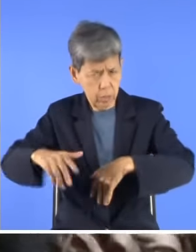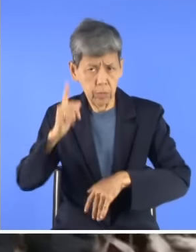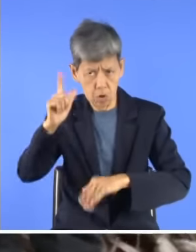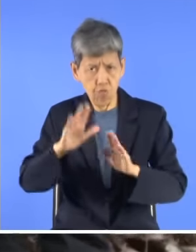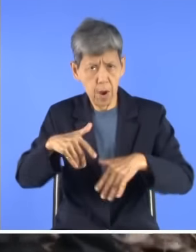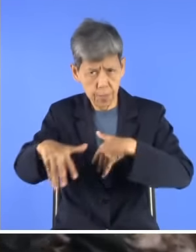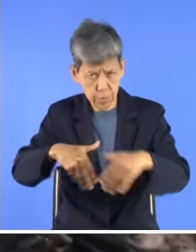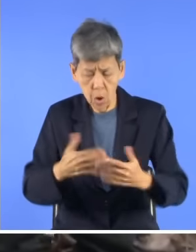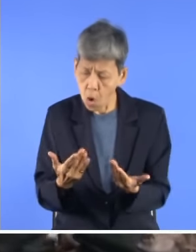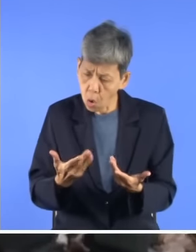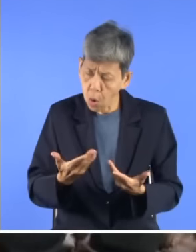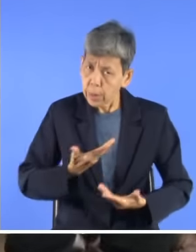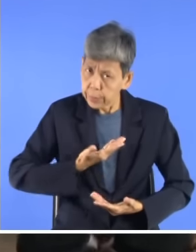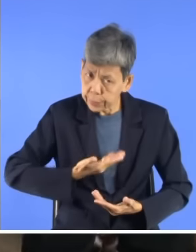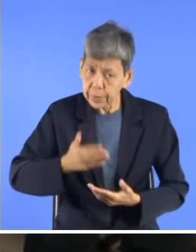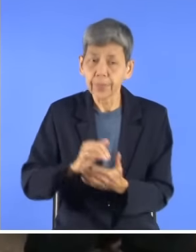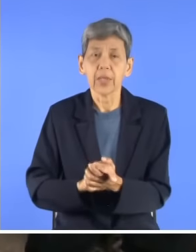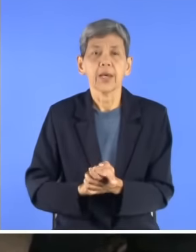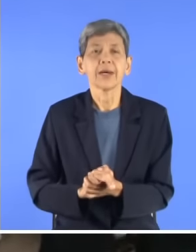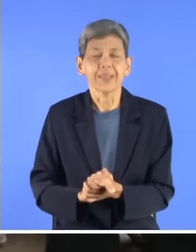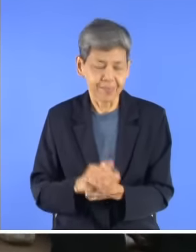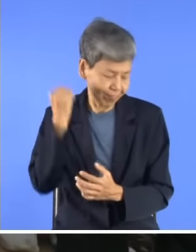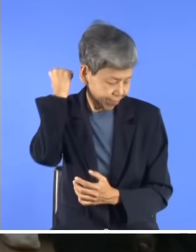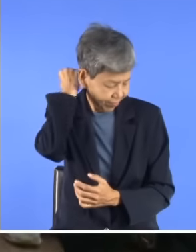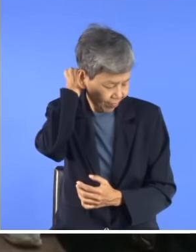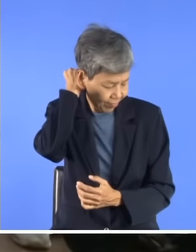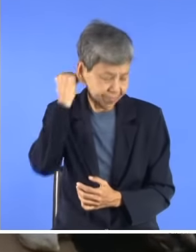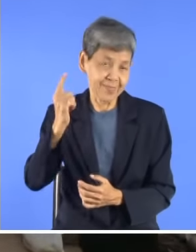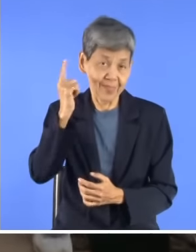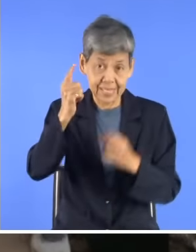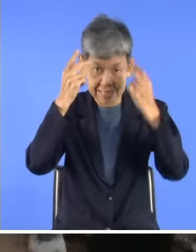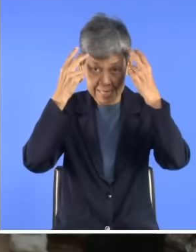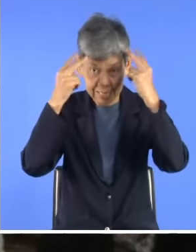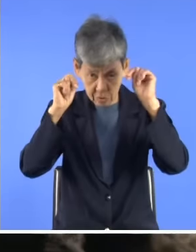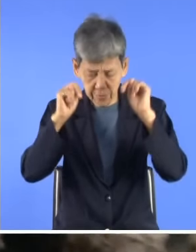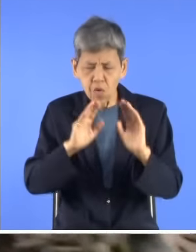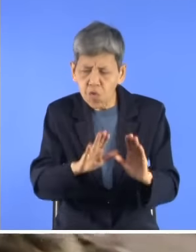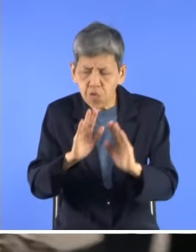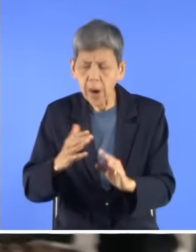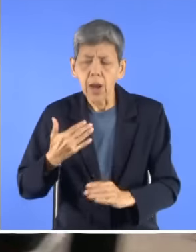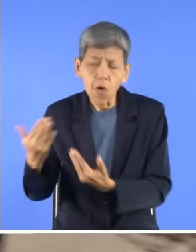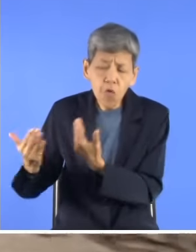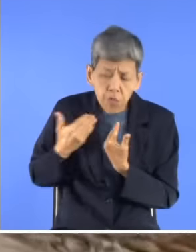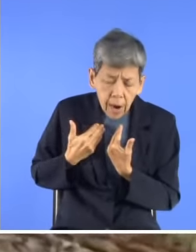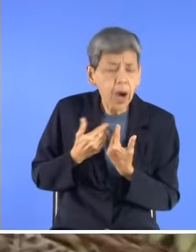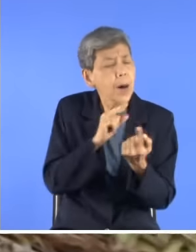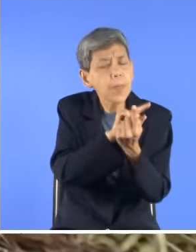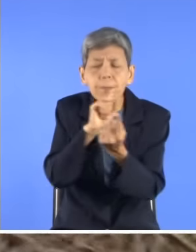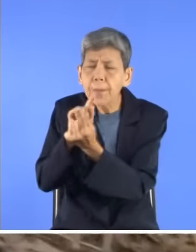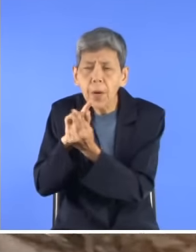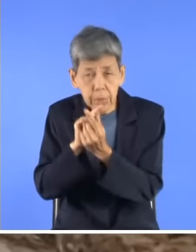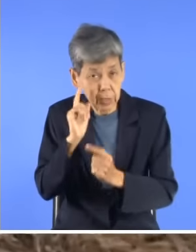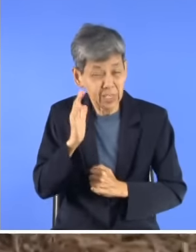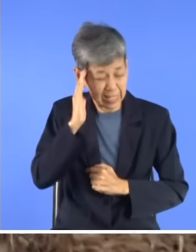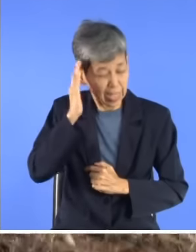าชนที่มารอต้อนรับบอกว่านางสาวแพทองธารชินวัตรนายกรัฐมนตรีเนี่ยฝากให้มาเยี่ยมเยียนประชาชนด้วยและก็วันหลังเนี่ย